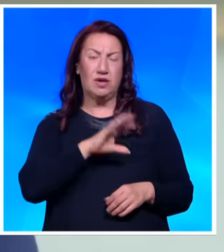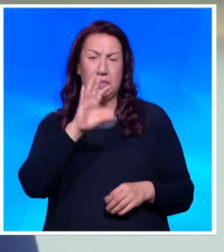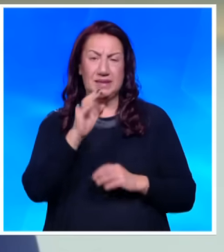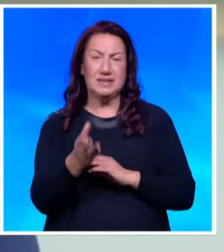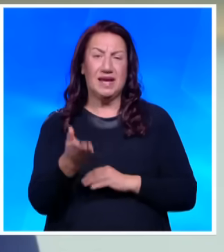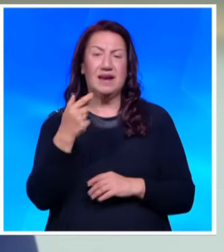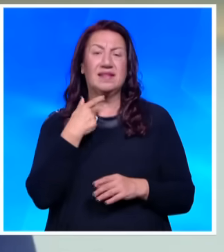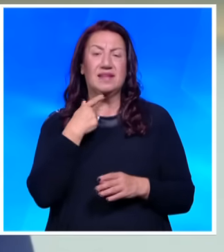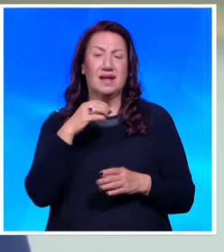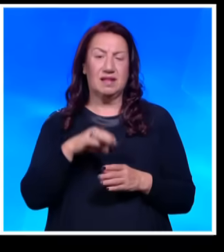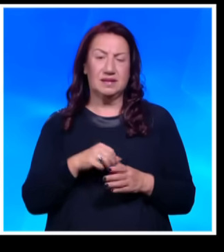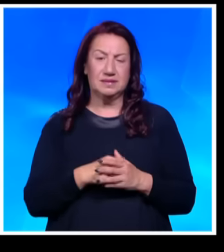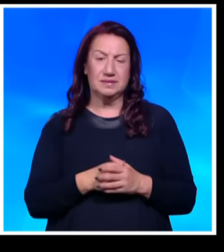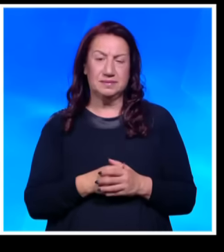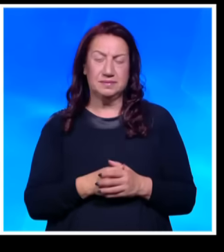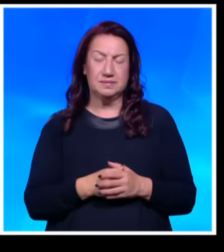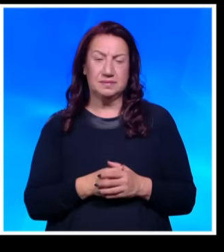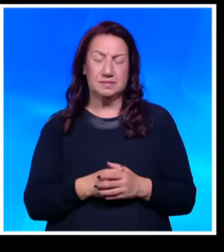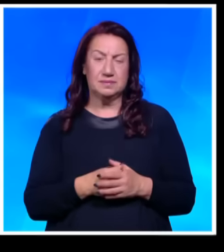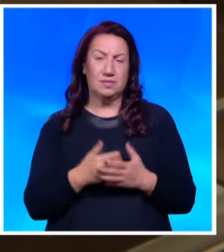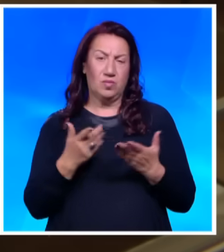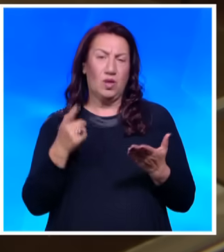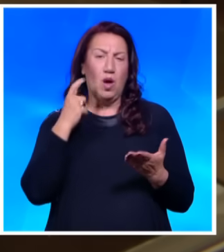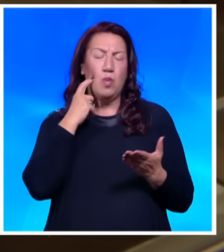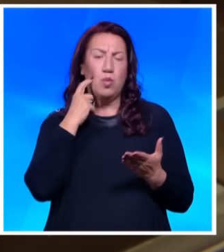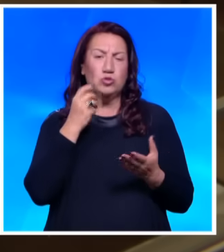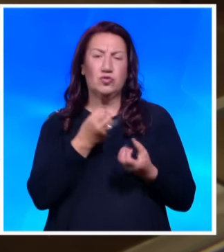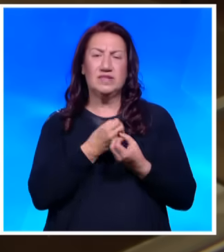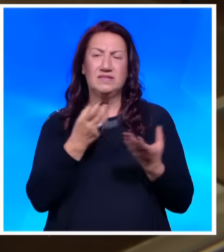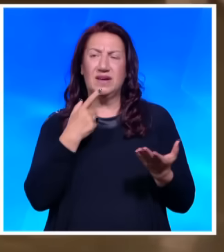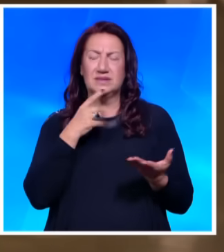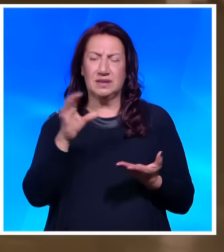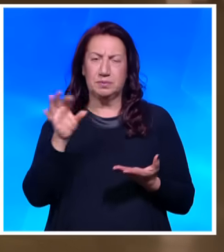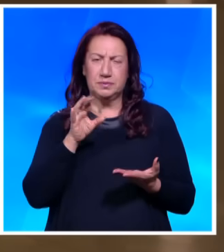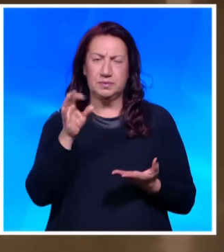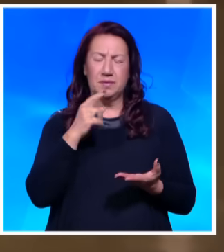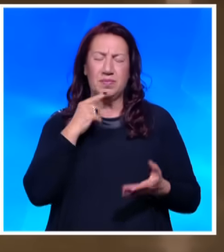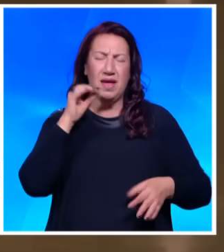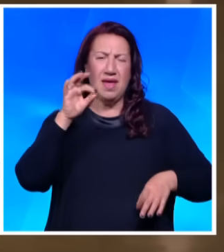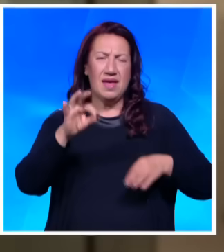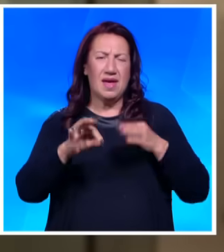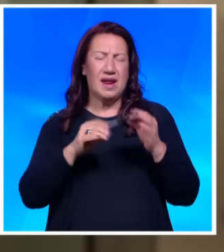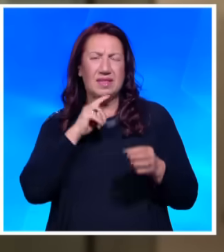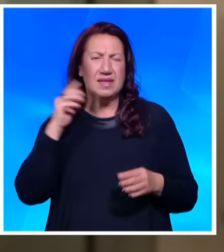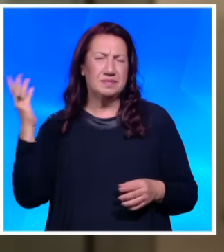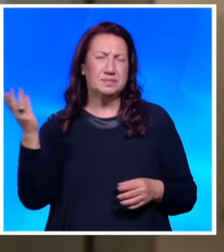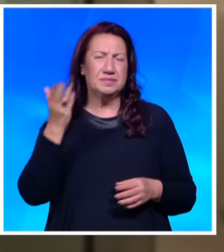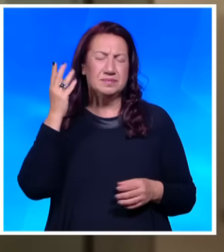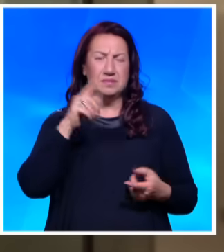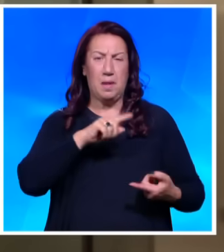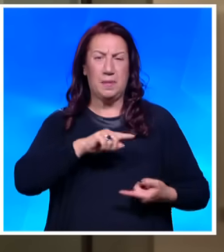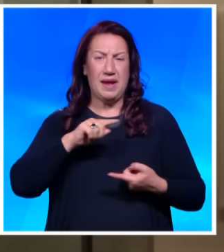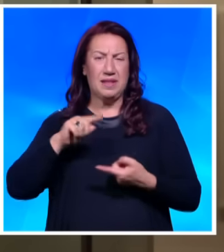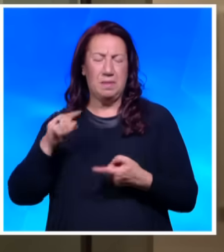гласа. Бъдете смели! Иначе, Божков е известен с колекцията си от артефакти, редки антични предмети и произведения на